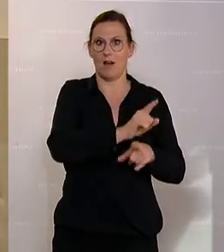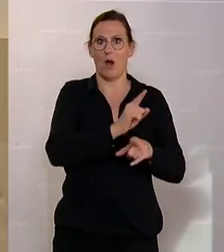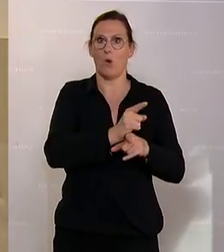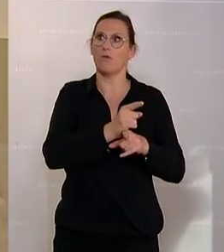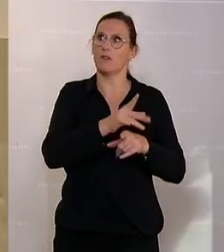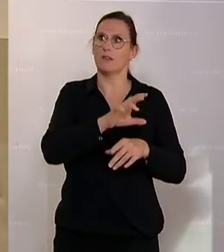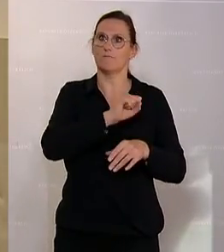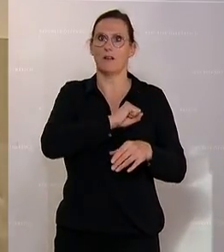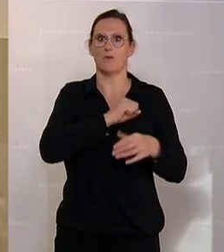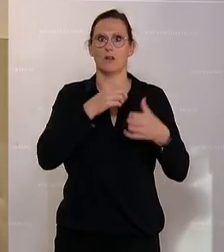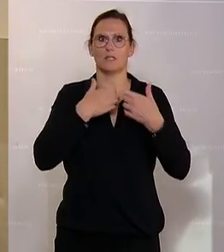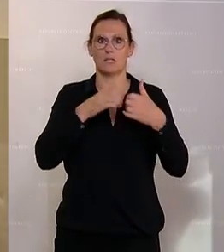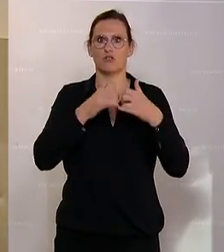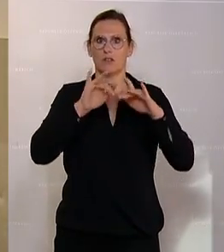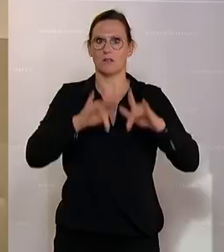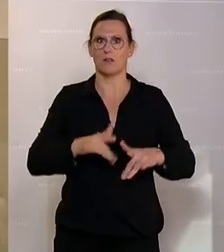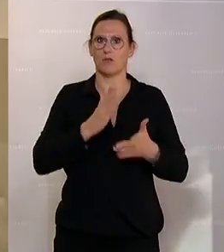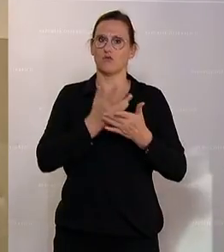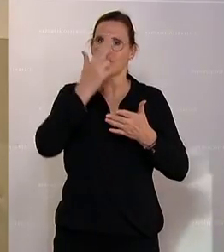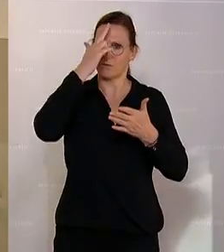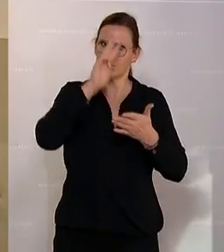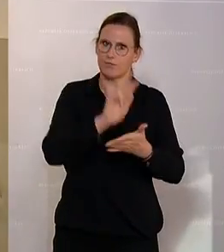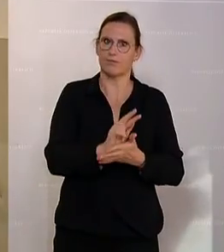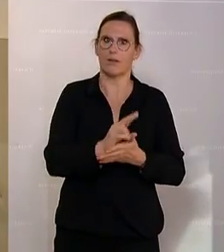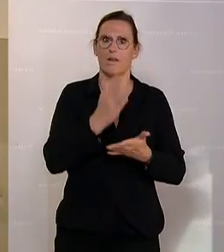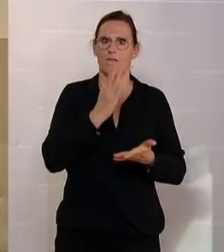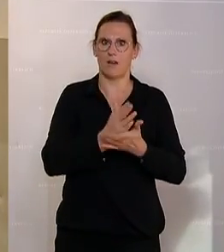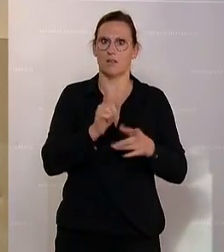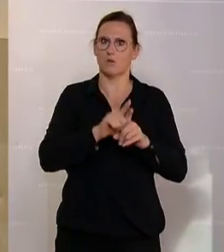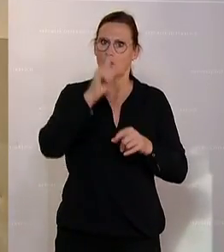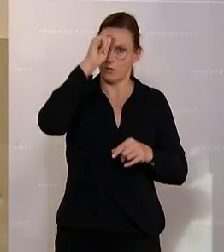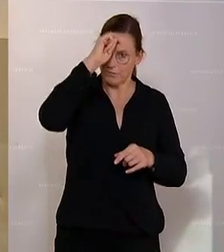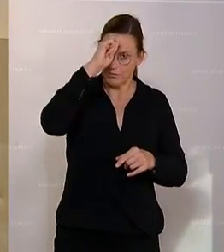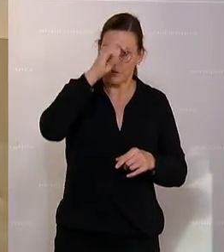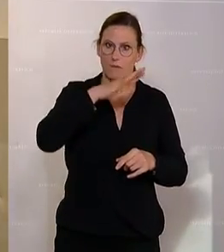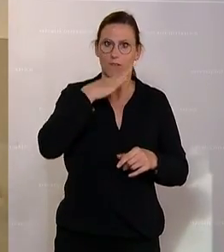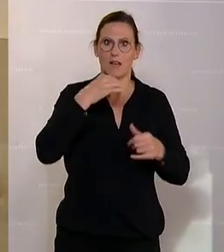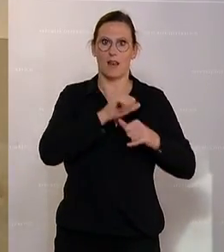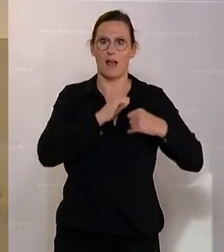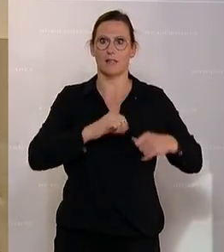Erfolgsgeschichte East Austria dementsprechend anerkannt und gewürdigt haben. Herzlichen Dank.